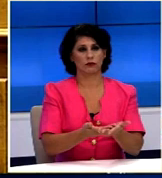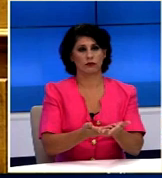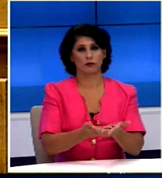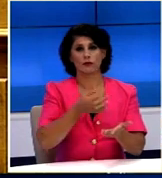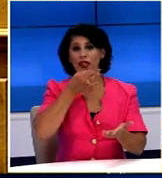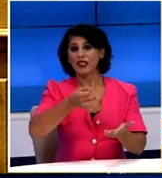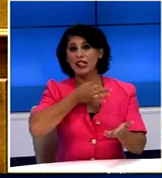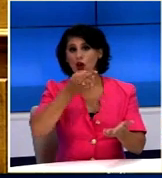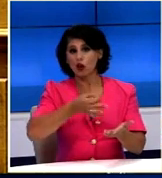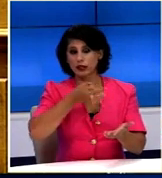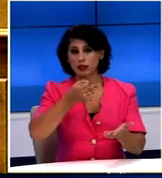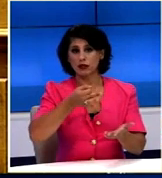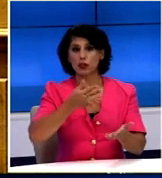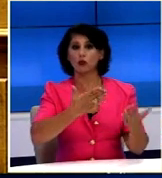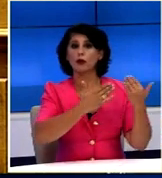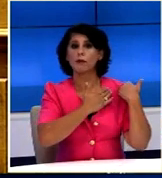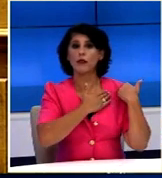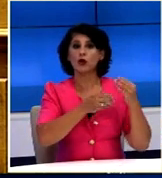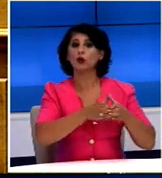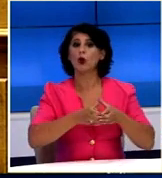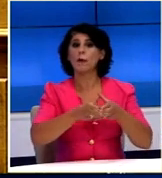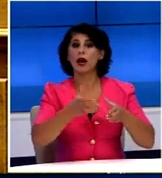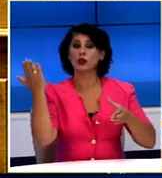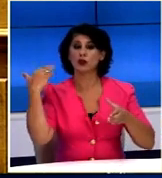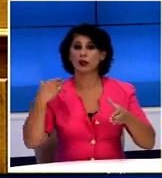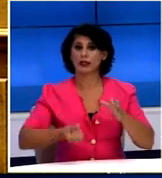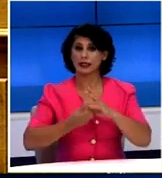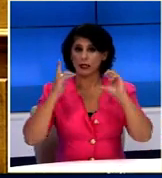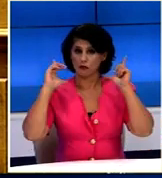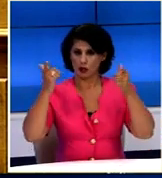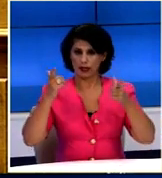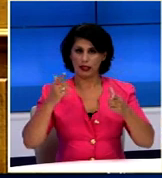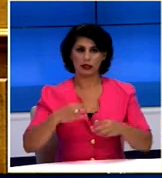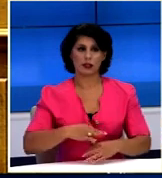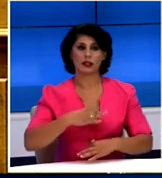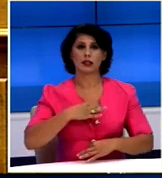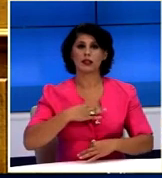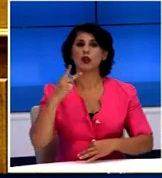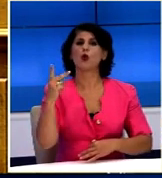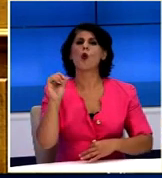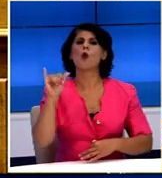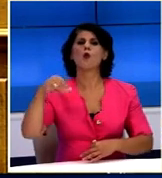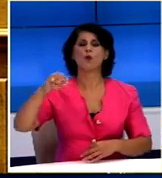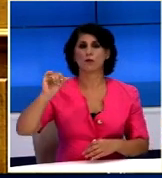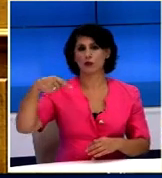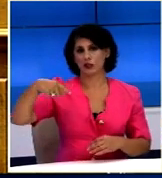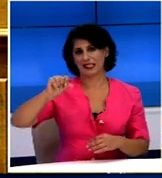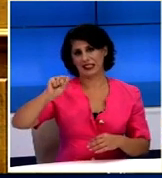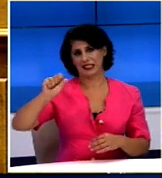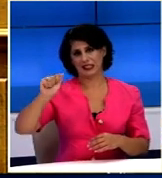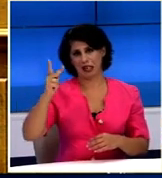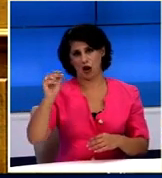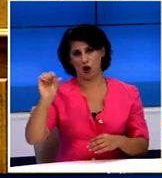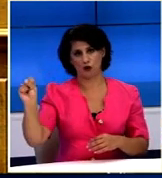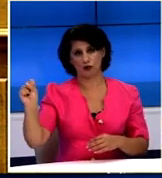τις δηλώσεις του υπεύθυνου τομεάρχη τότε της Νέας Δημοκρατίας, του κ. Κουμουτσάκου,